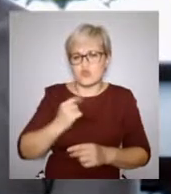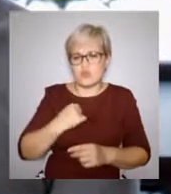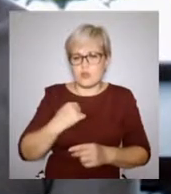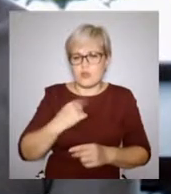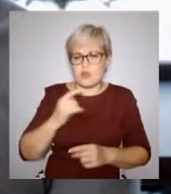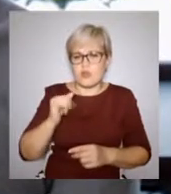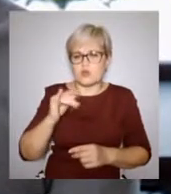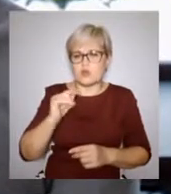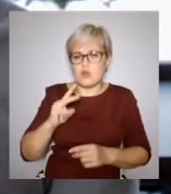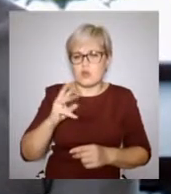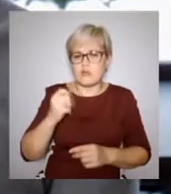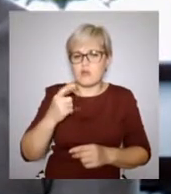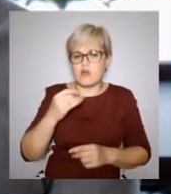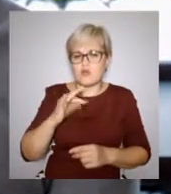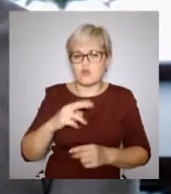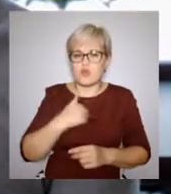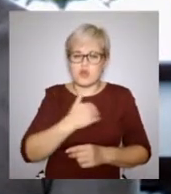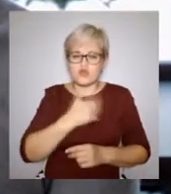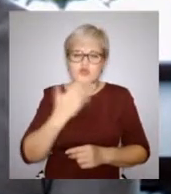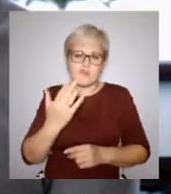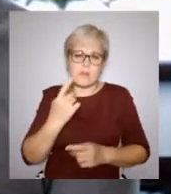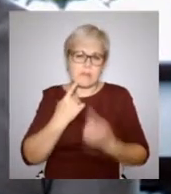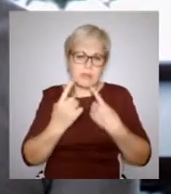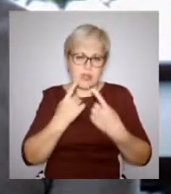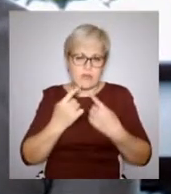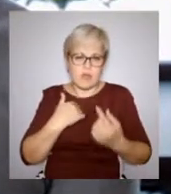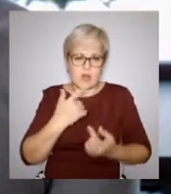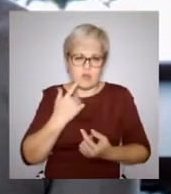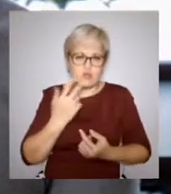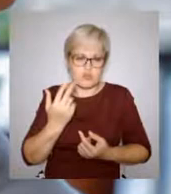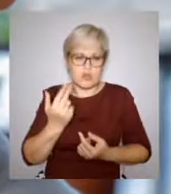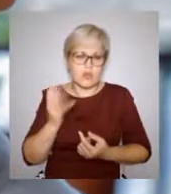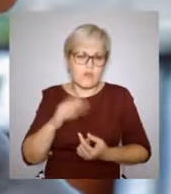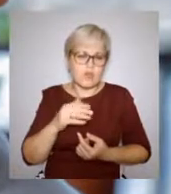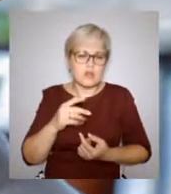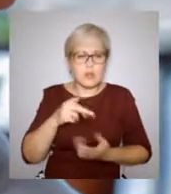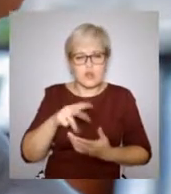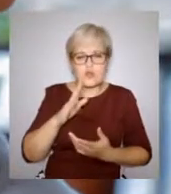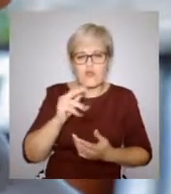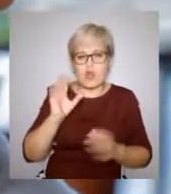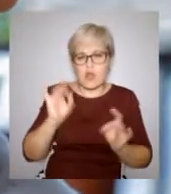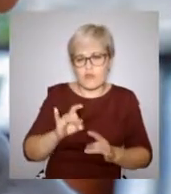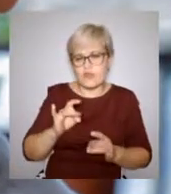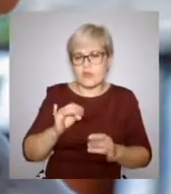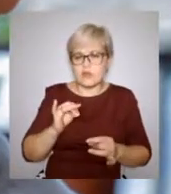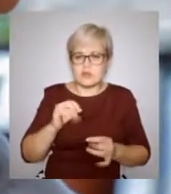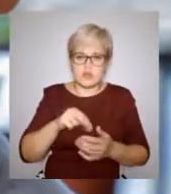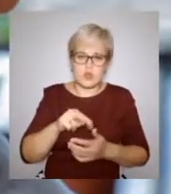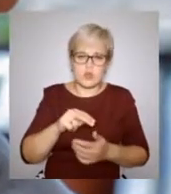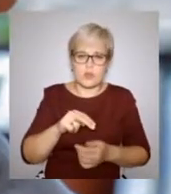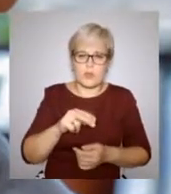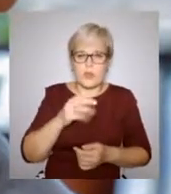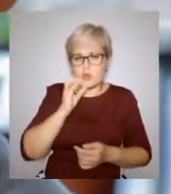сам михайлович я хочу с вами поговорить и куда давайте падём тетка фигуру зайдем и попьем кофе